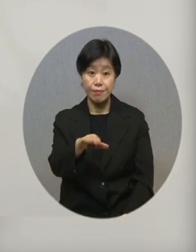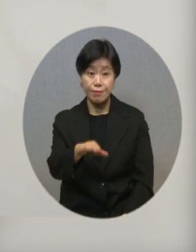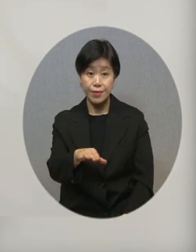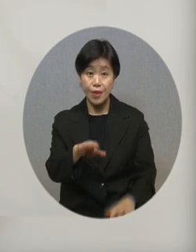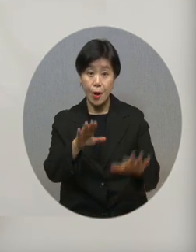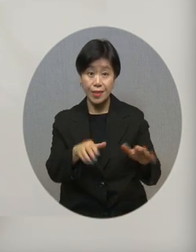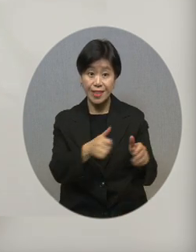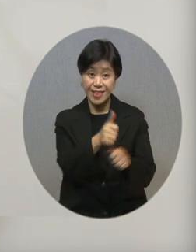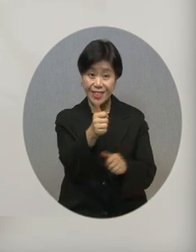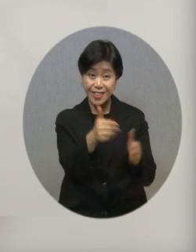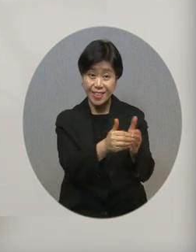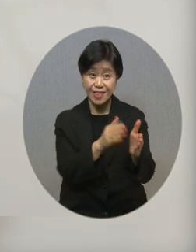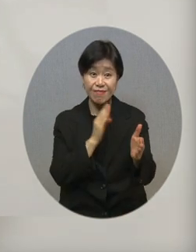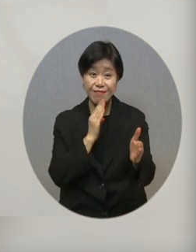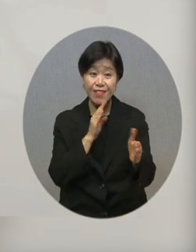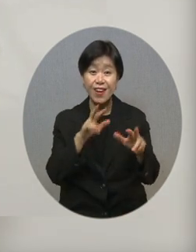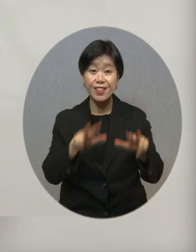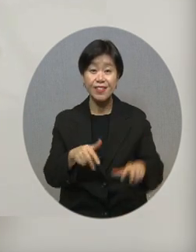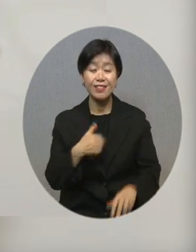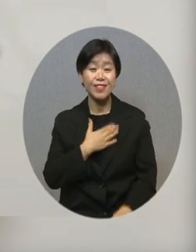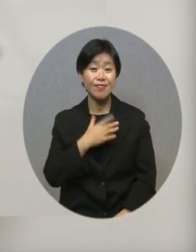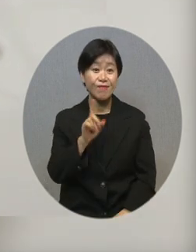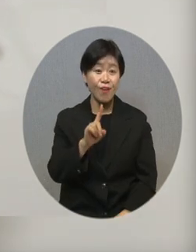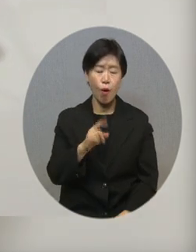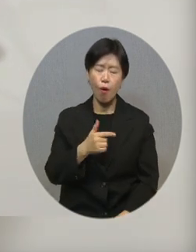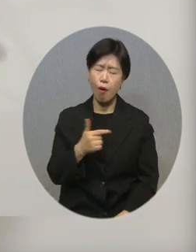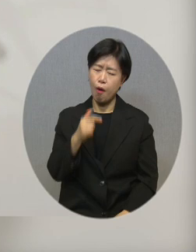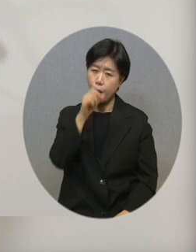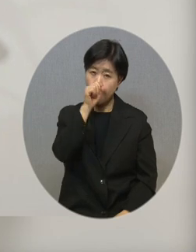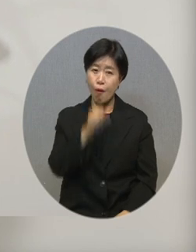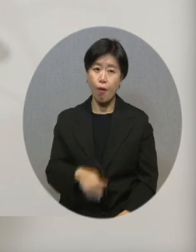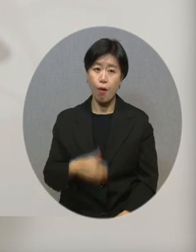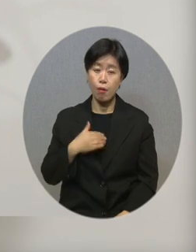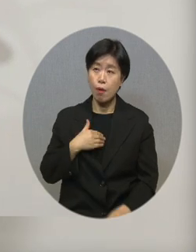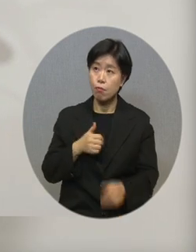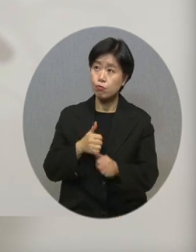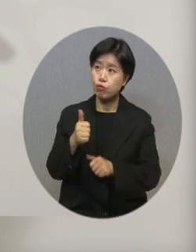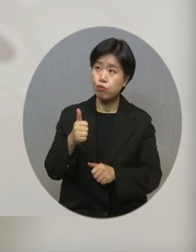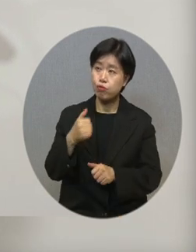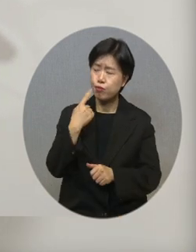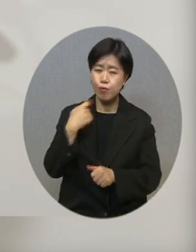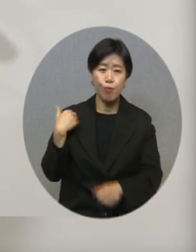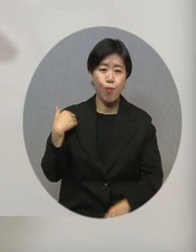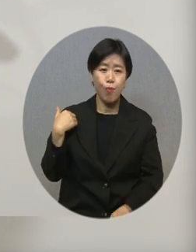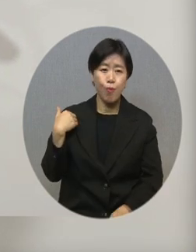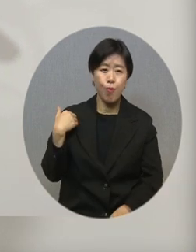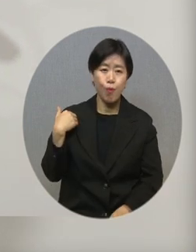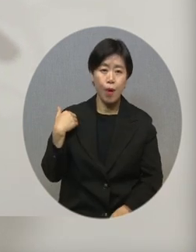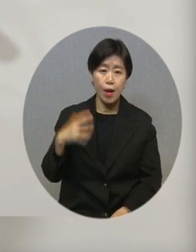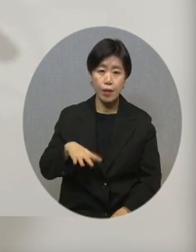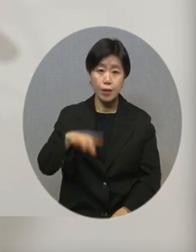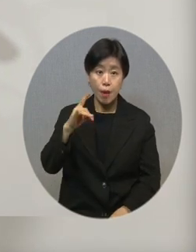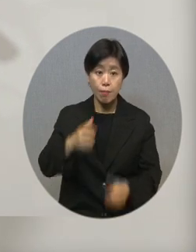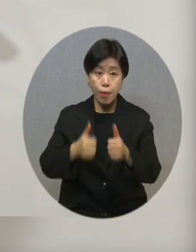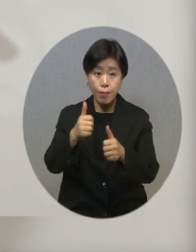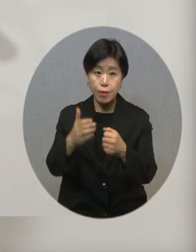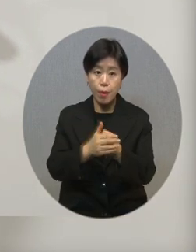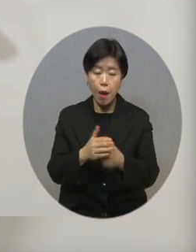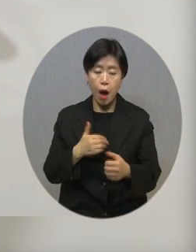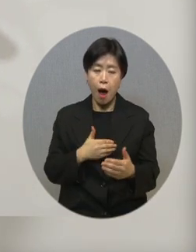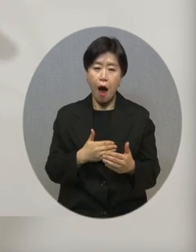네. 어때요, 기분? 너무 좋아요. 승리한 줄 몰랐어요. 솔직히 첫 경기하고 되게 떨렸거든요. 근데